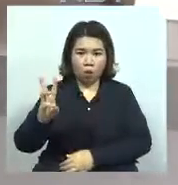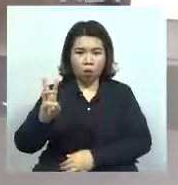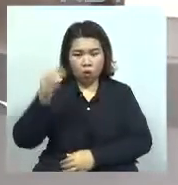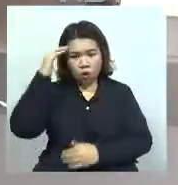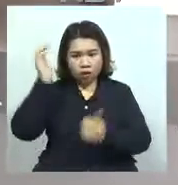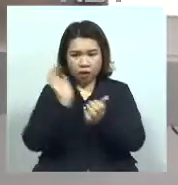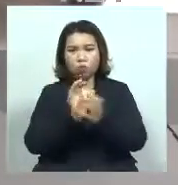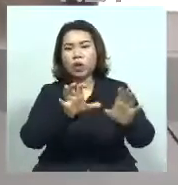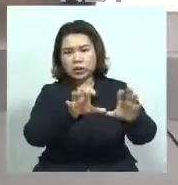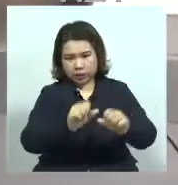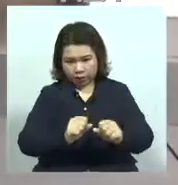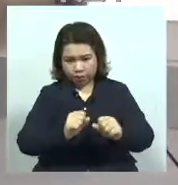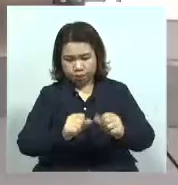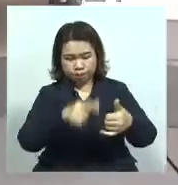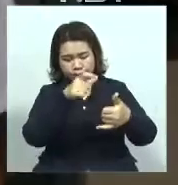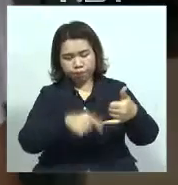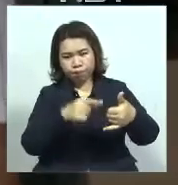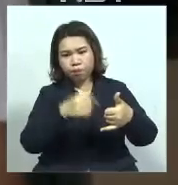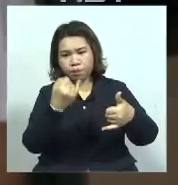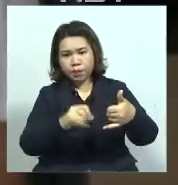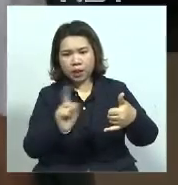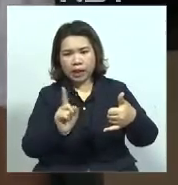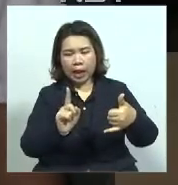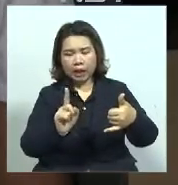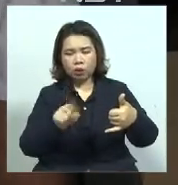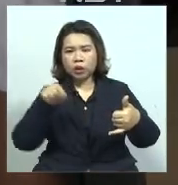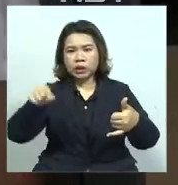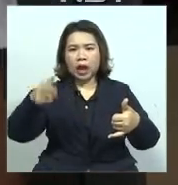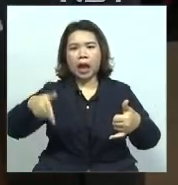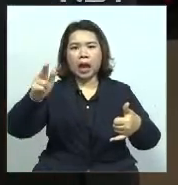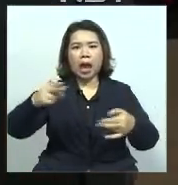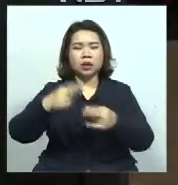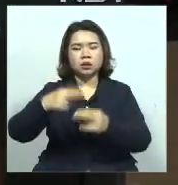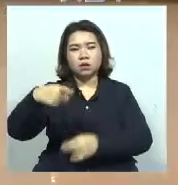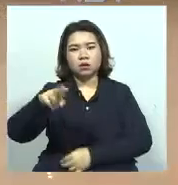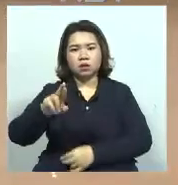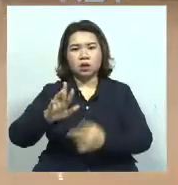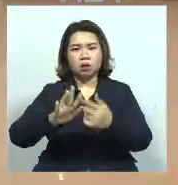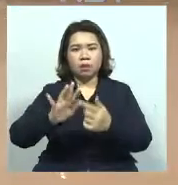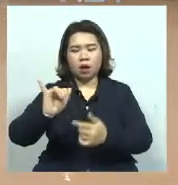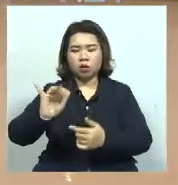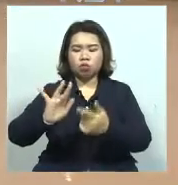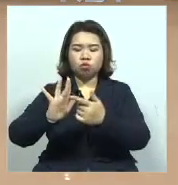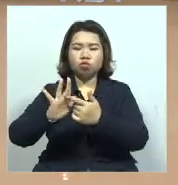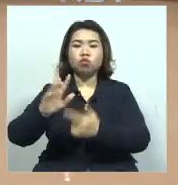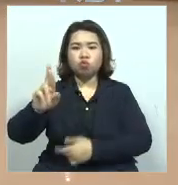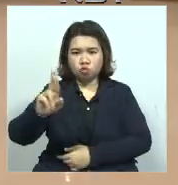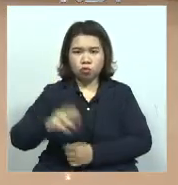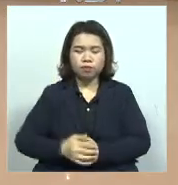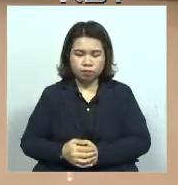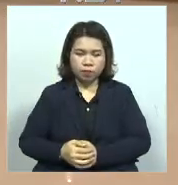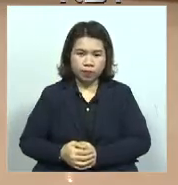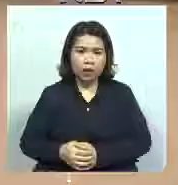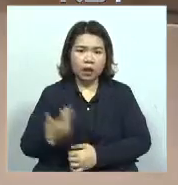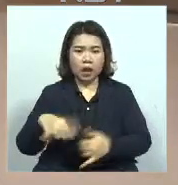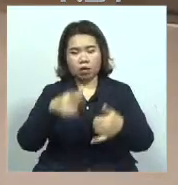ปรามได้จับกุมนายสมชายในคดีจ้างวานฆ่านายประยูนสิทธิโชคหรือว่ากำนันยูนทั้งนี้นายสมช